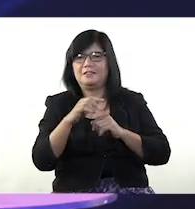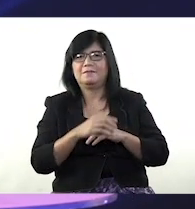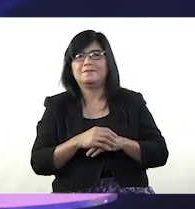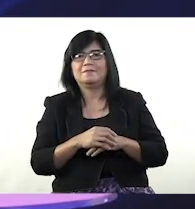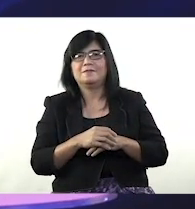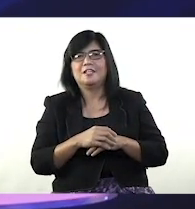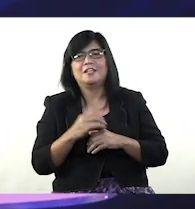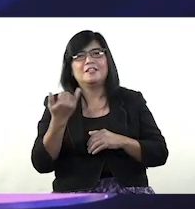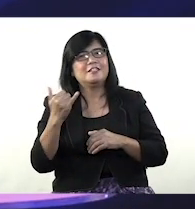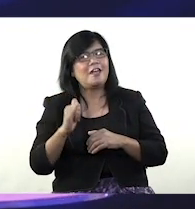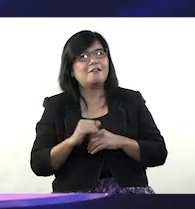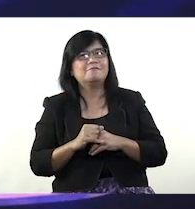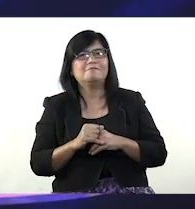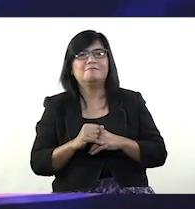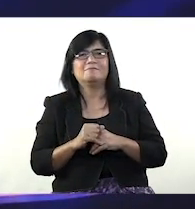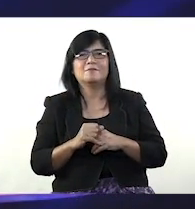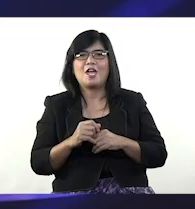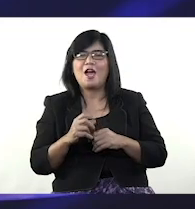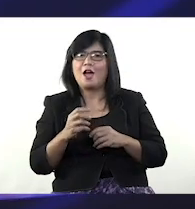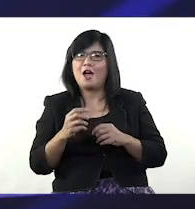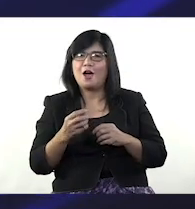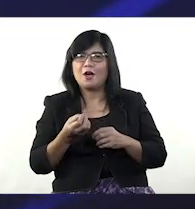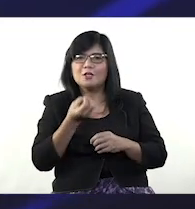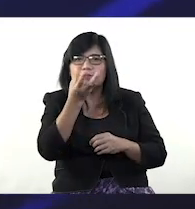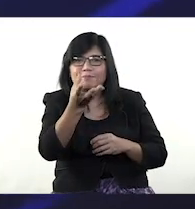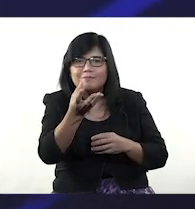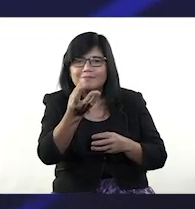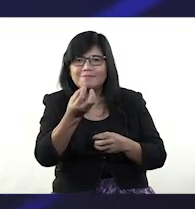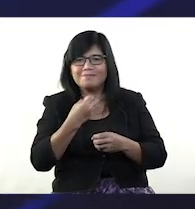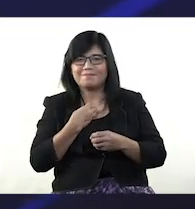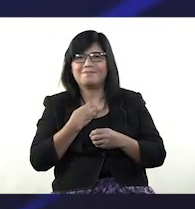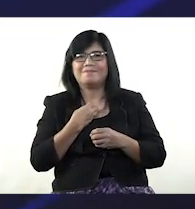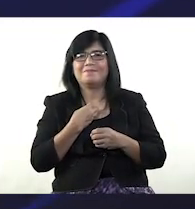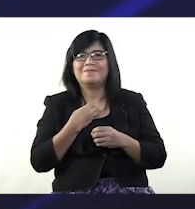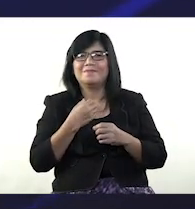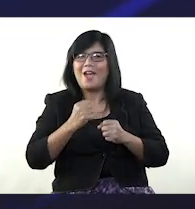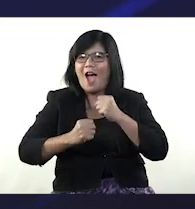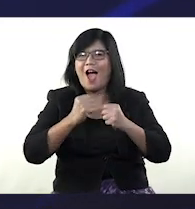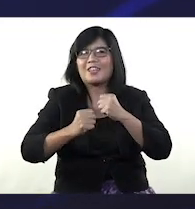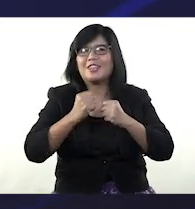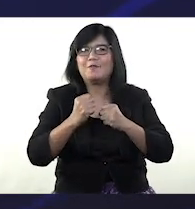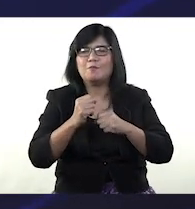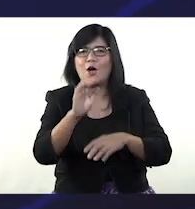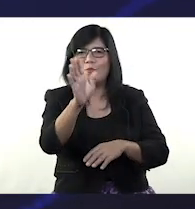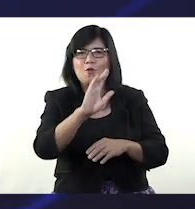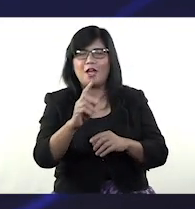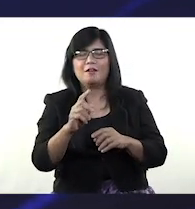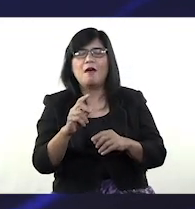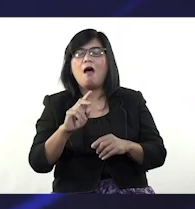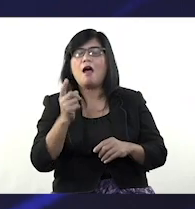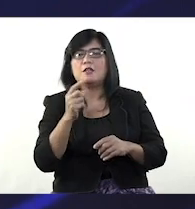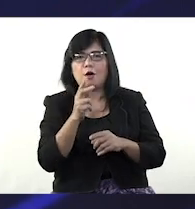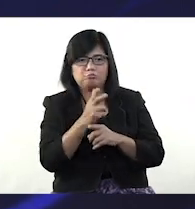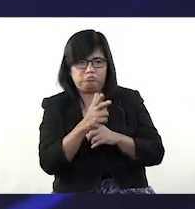Hai yak yak yak yak responsif saudara Yen ikan bukan ibadah yang cuma nonton nonton aja ya gan